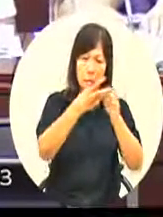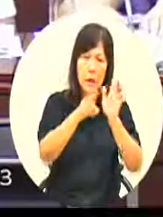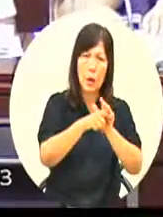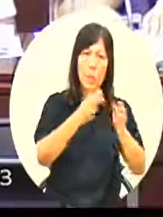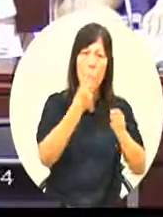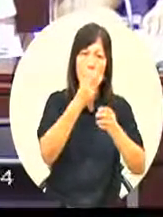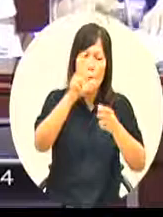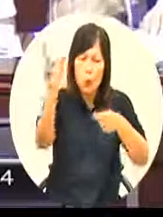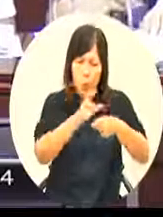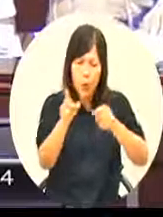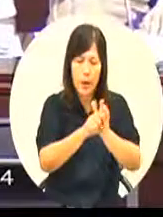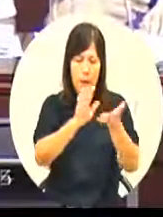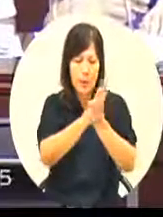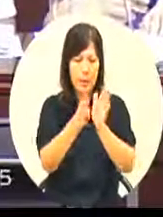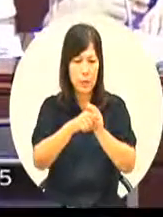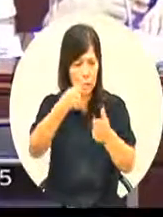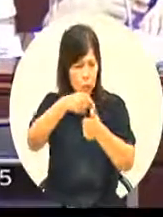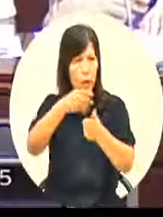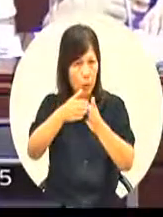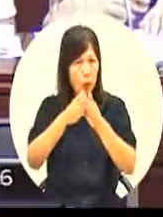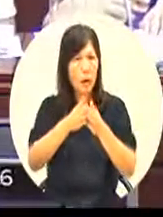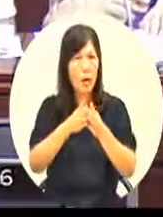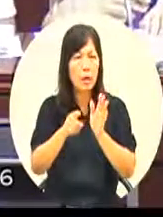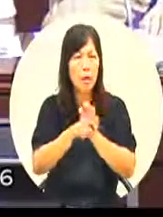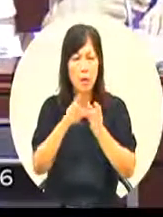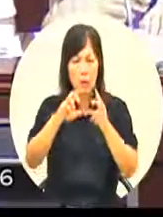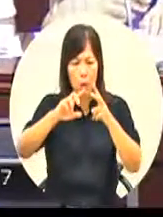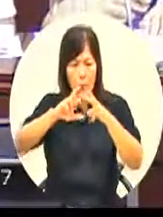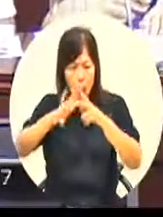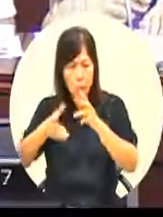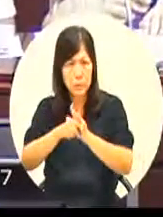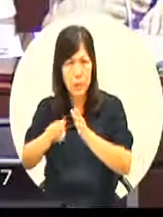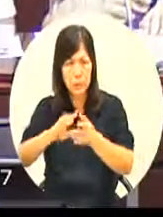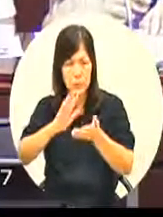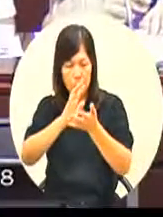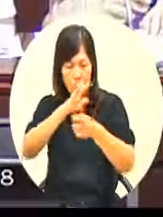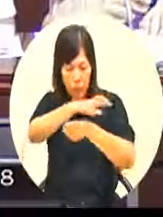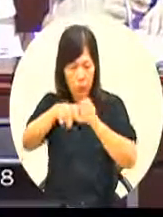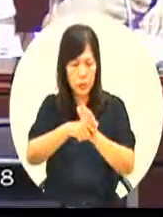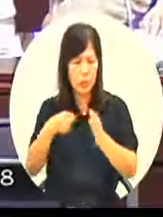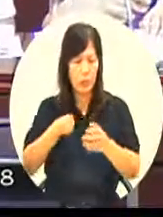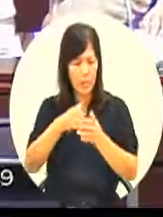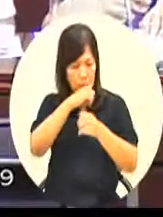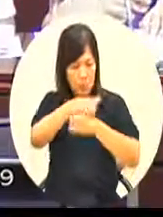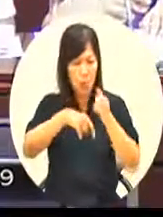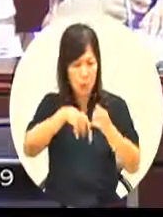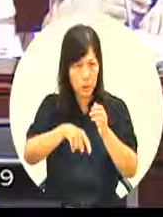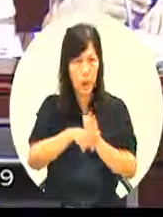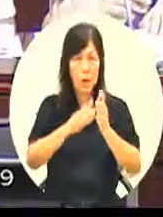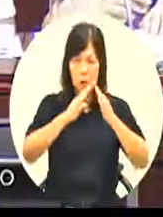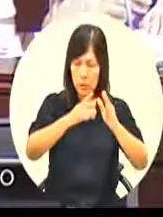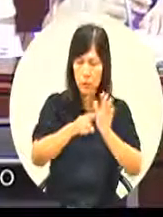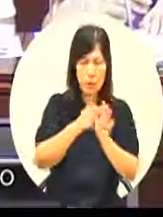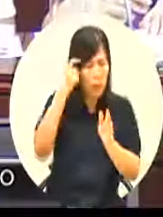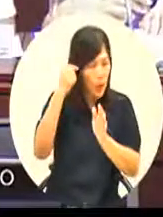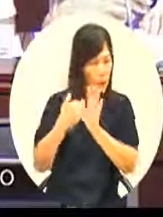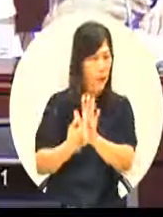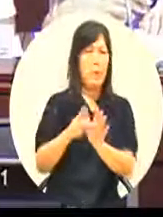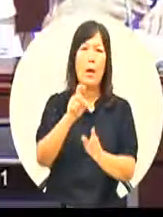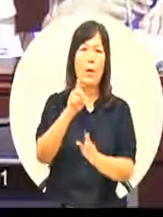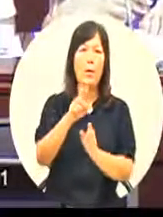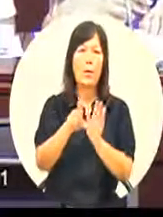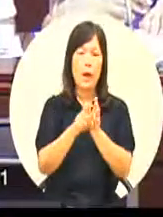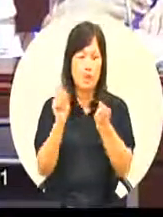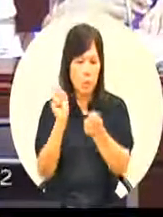编为课程，从国小就让他知道我们是处在这样子环境的一个都会，这个都会不可避免的我们要处理登